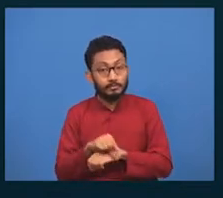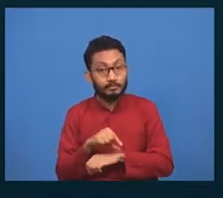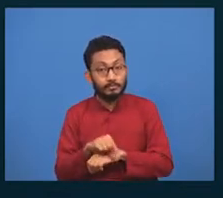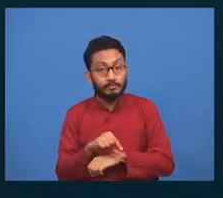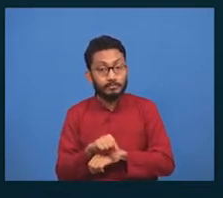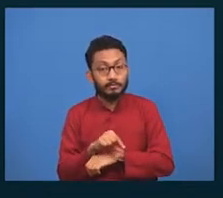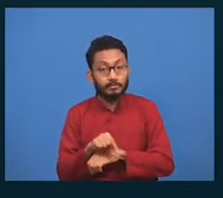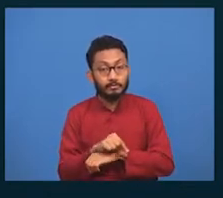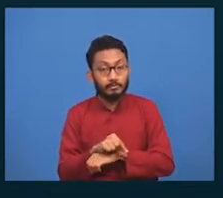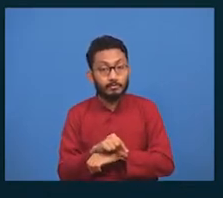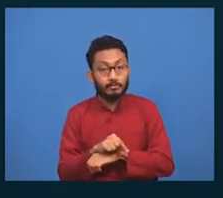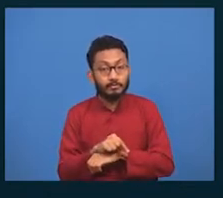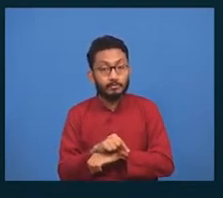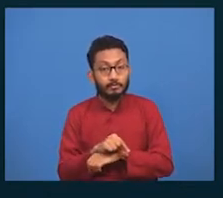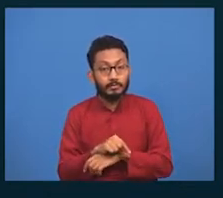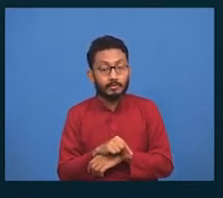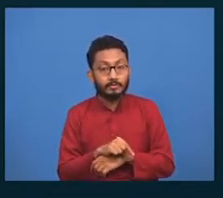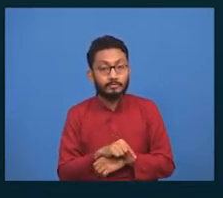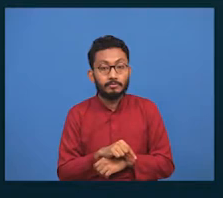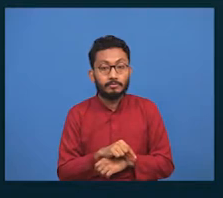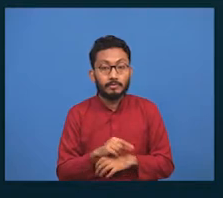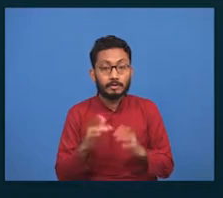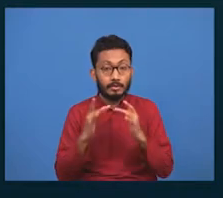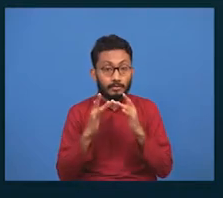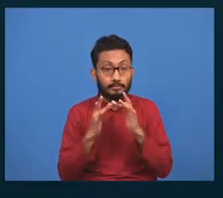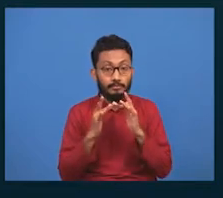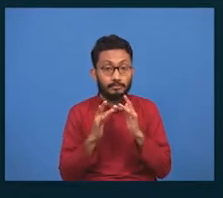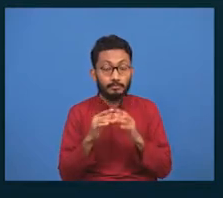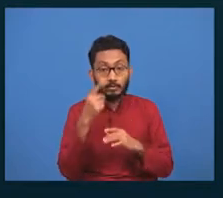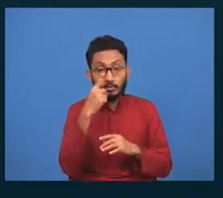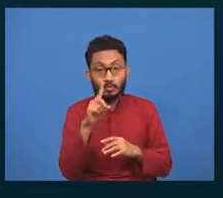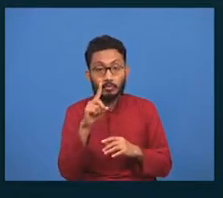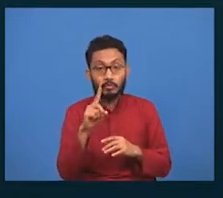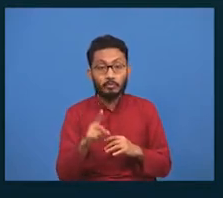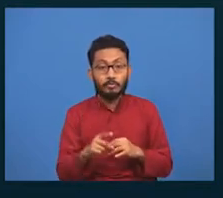masa teknologi ICT sebagai saluran dakwah.